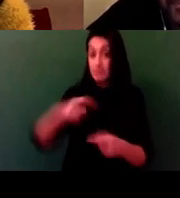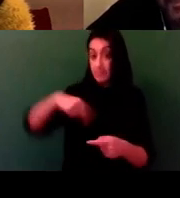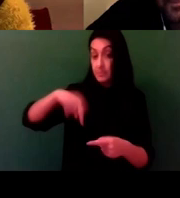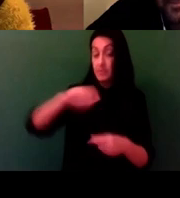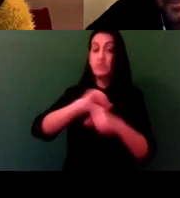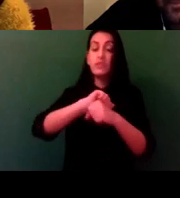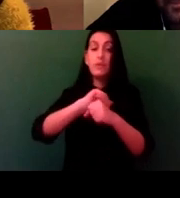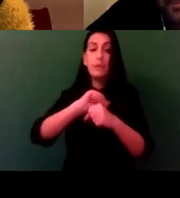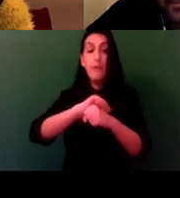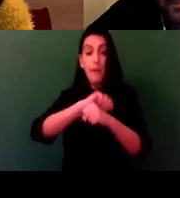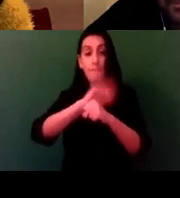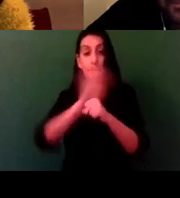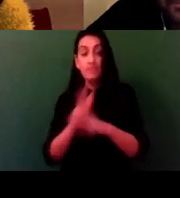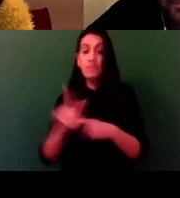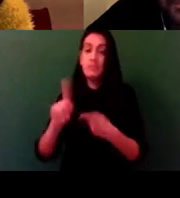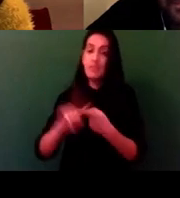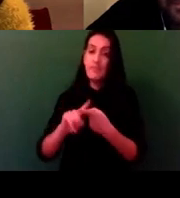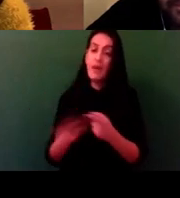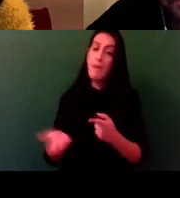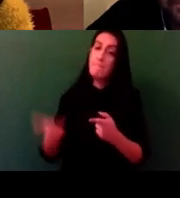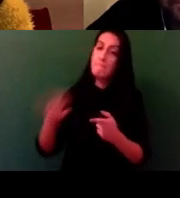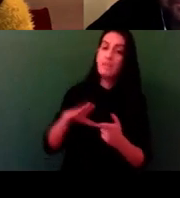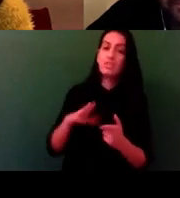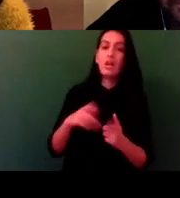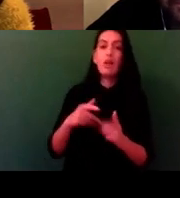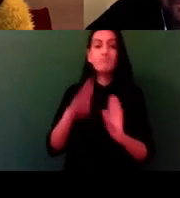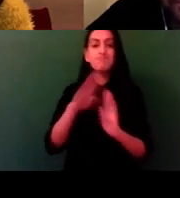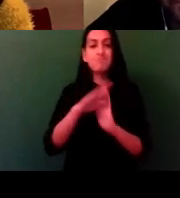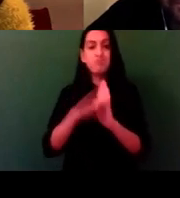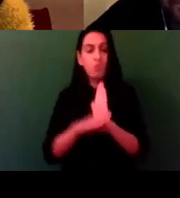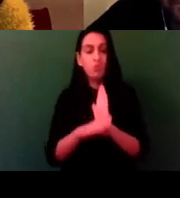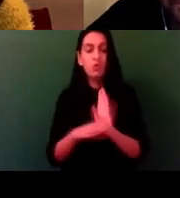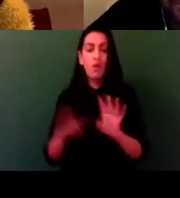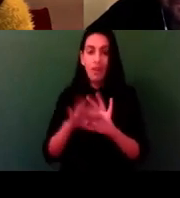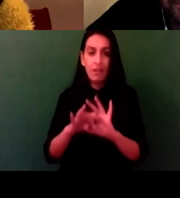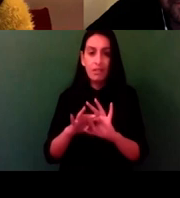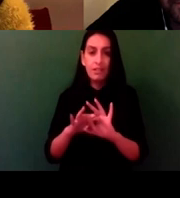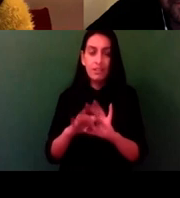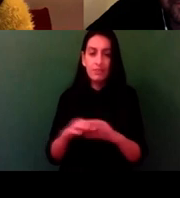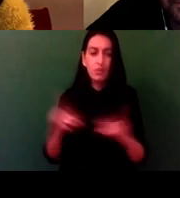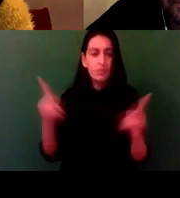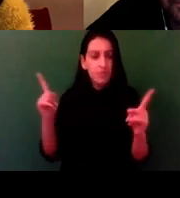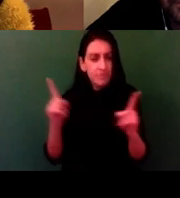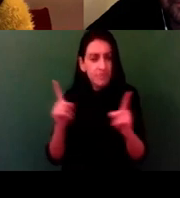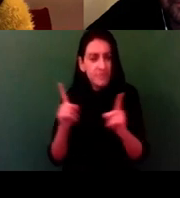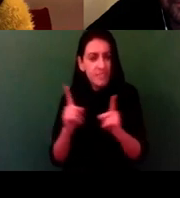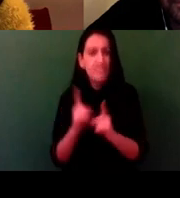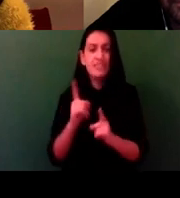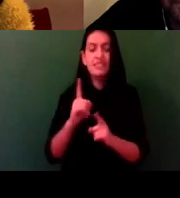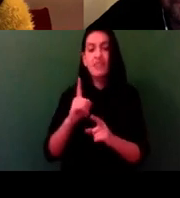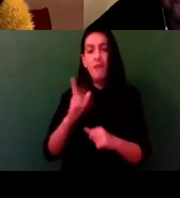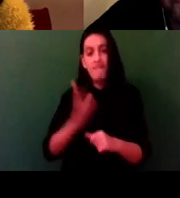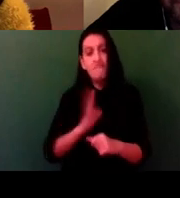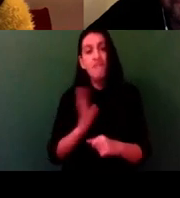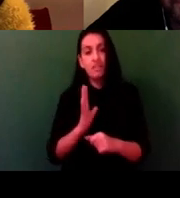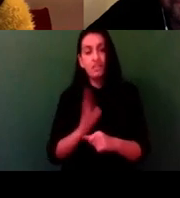kısıtların böyle bir defo yarattığını kabul ediyoruz, farkındayız zaten. Eğer hani ilk